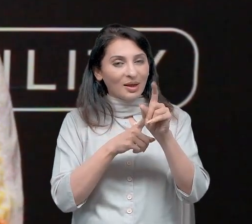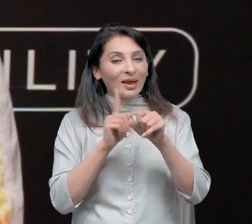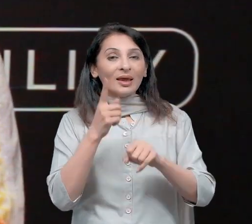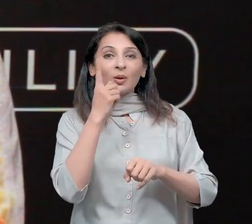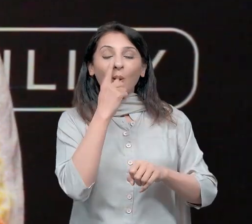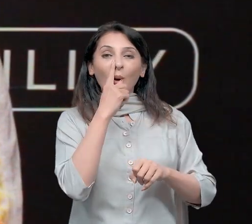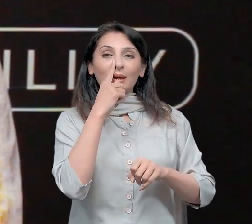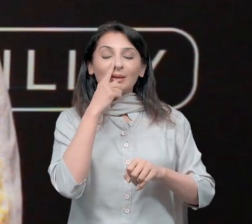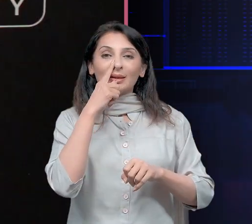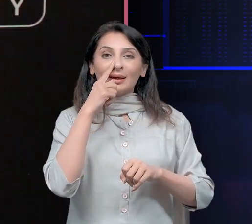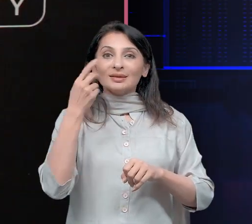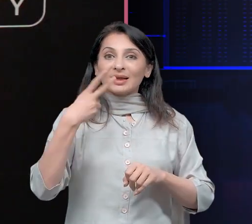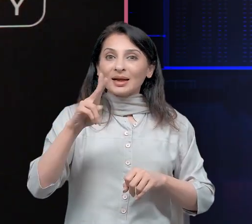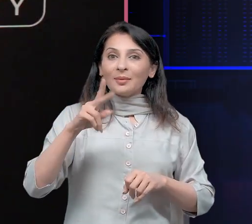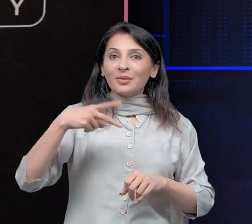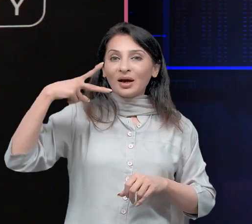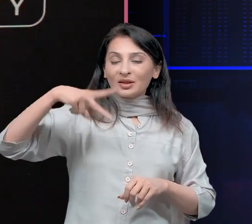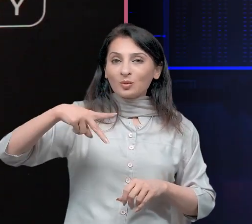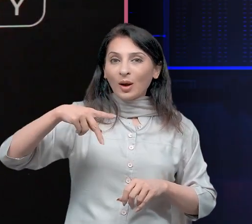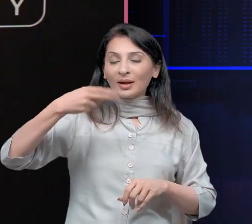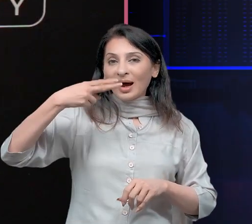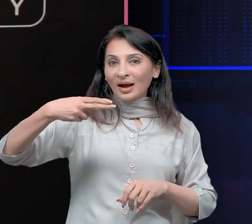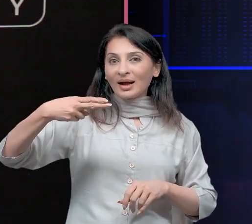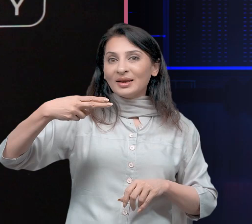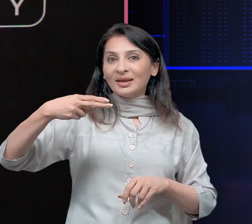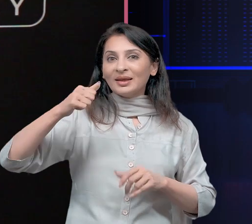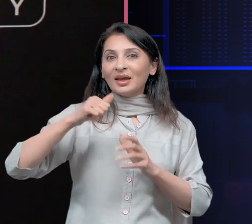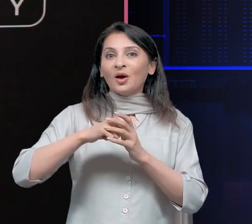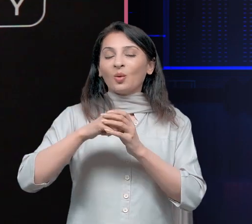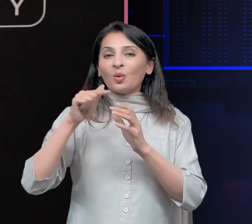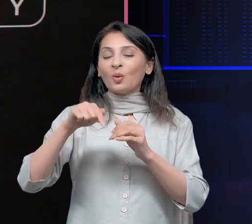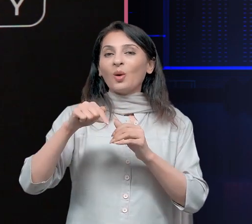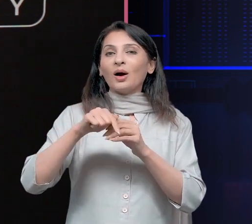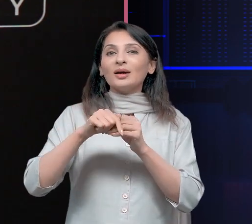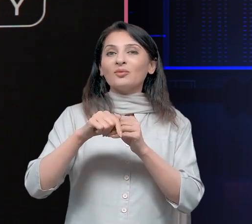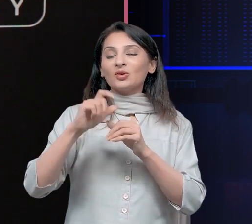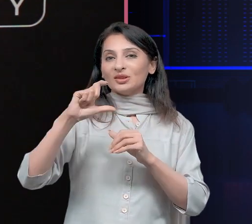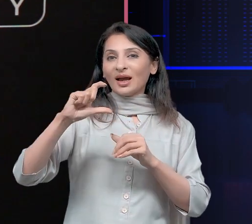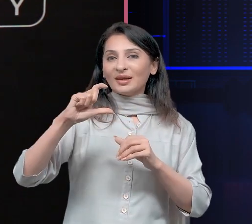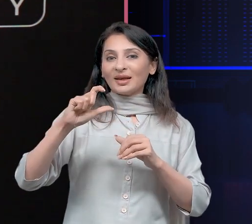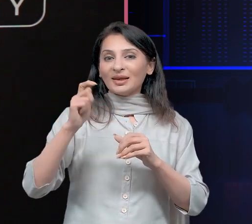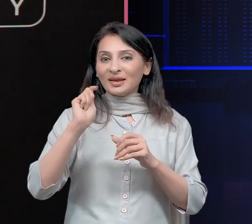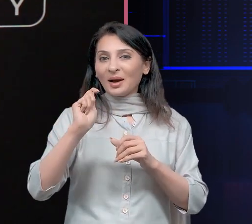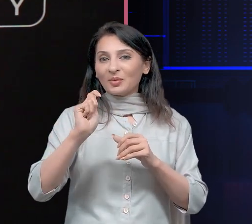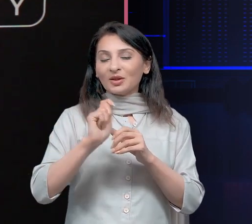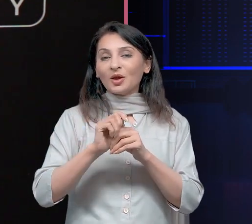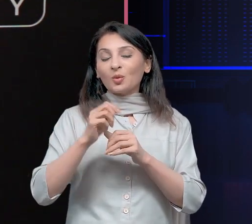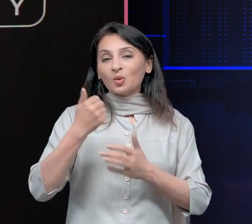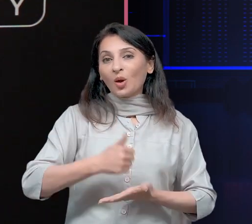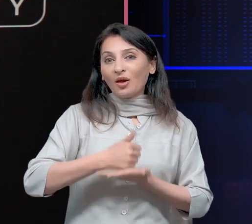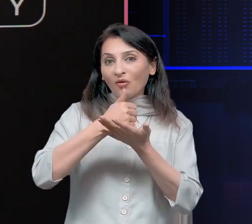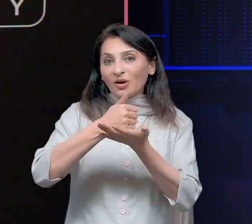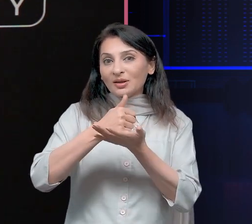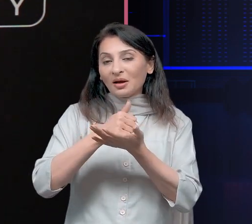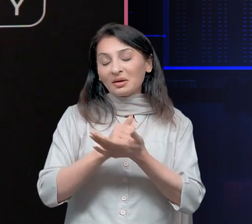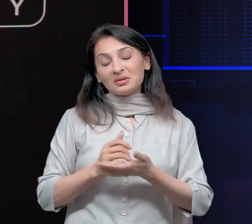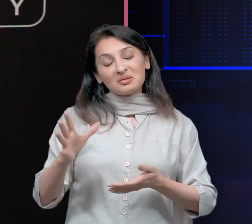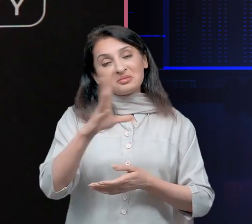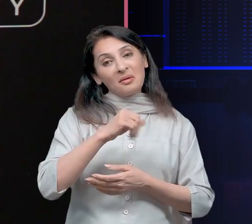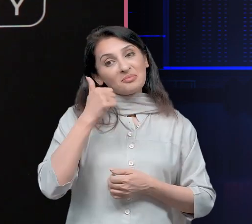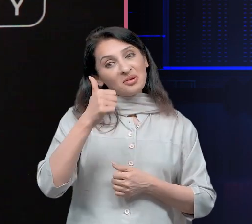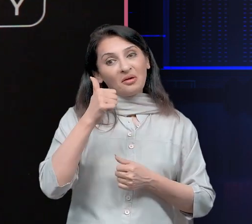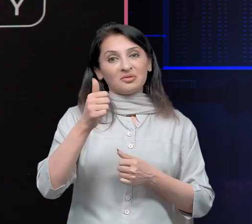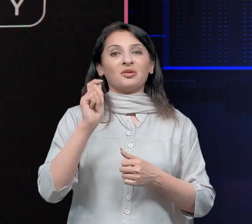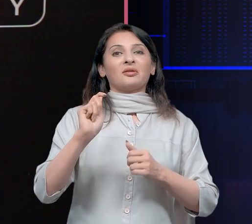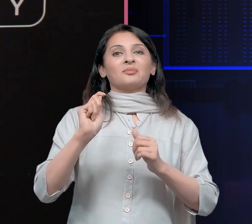نام رضوانہ غنی ہے، وہ ون آف دا پروجیکٹس پہ کام کرتی ہیں چائنا کے لیے، ان کو ایوارڈ دیا ہے بہترین کام کے